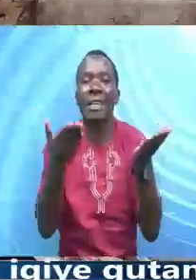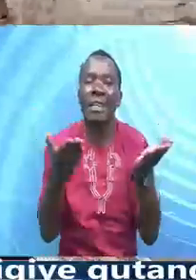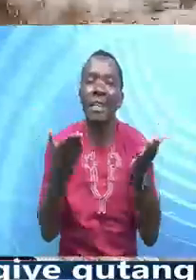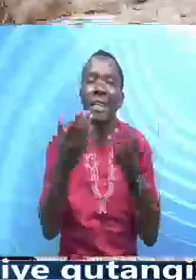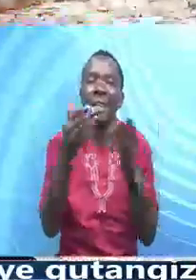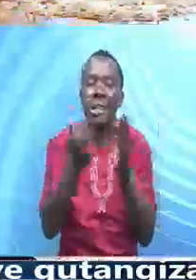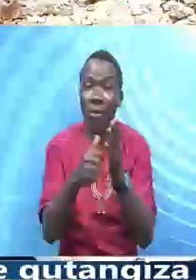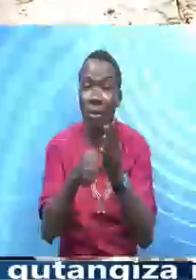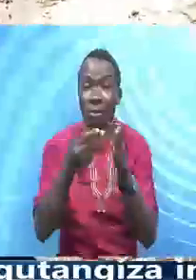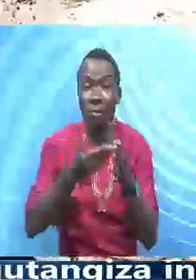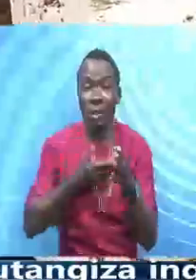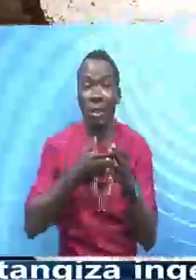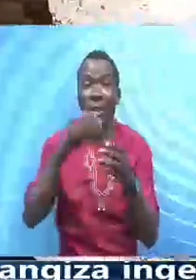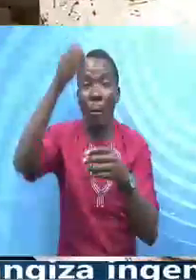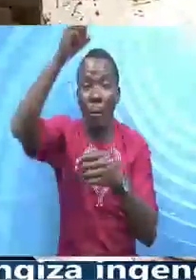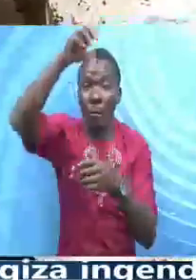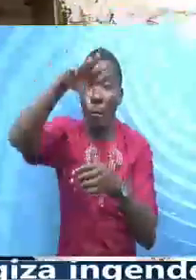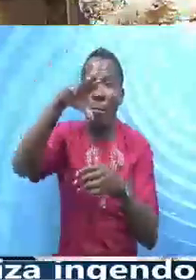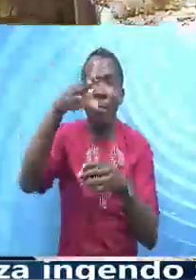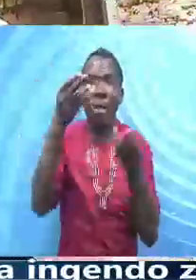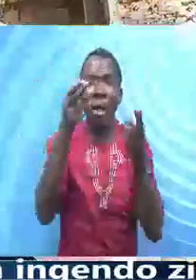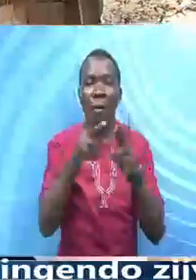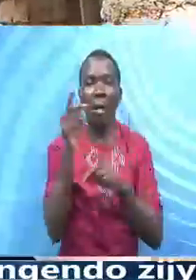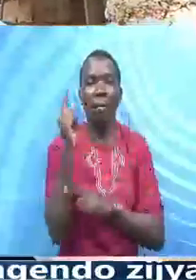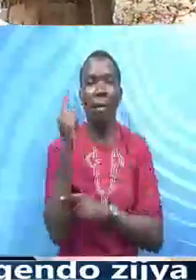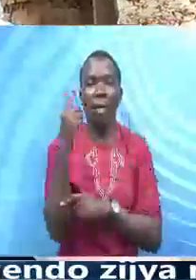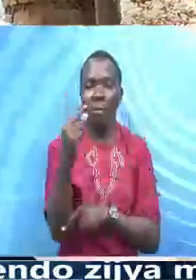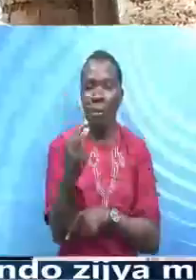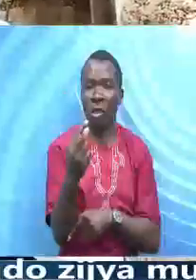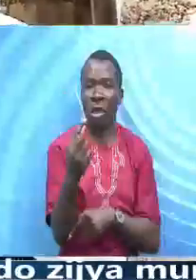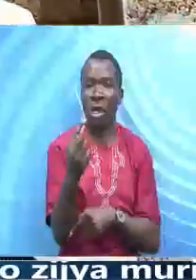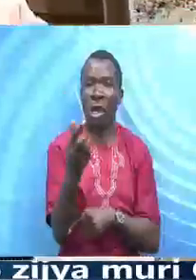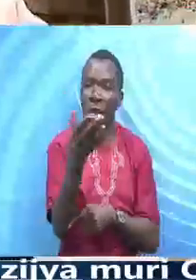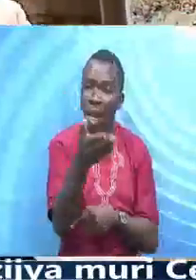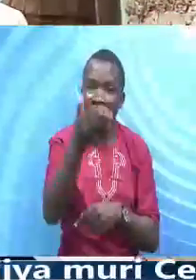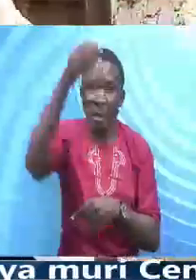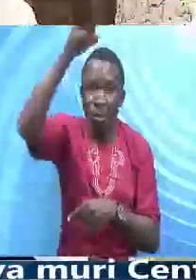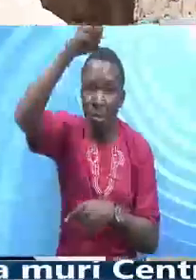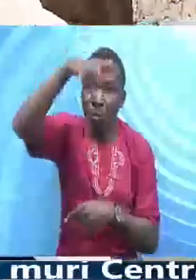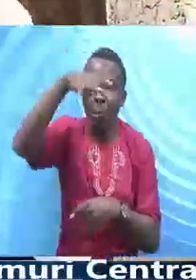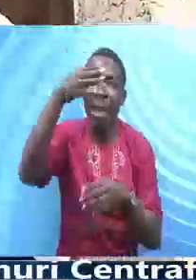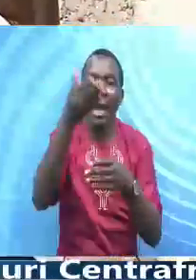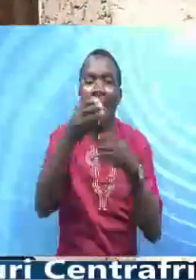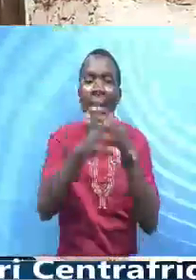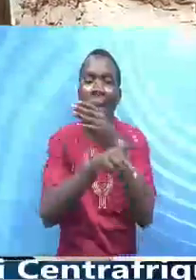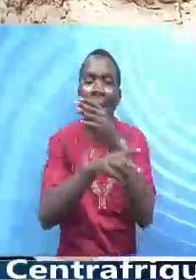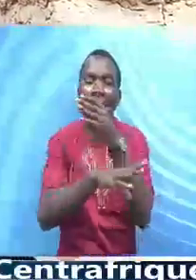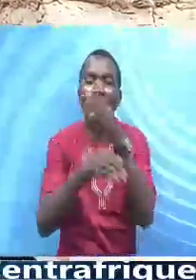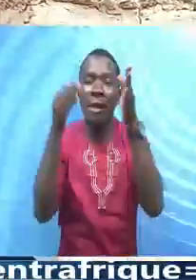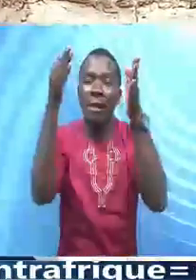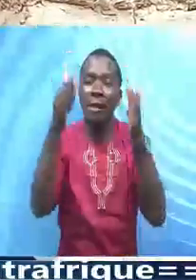umuriro rwose, biteza n'umutekano muke. Nk'uwo ngaho hageze umuriro hari ibisambo bijya biza ugasanga bitwihishamo,